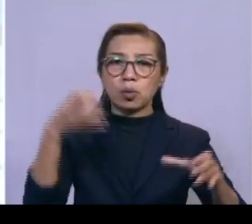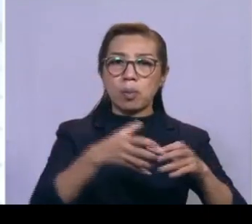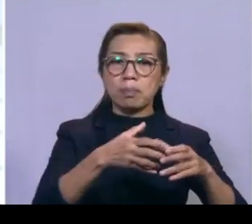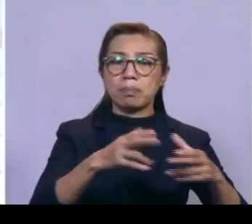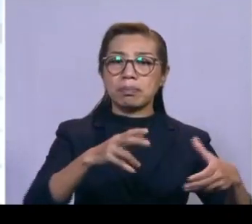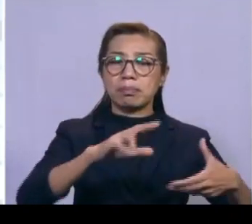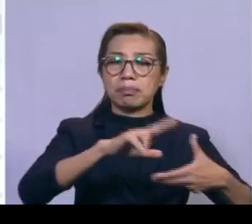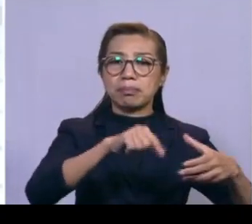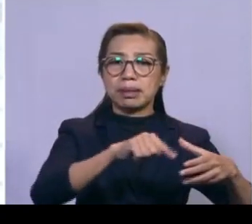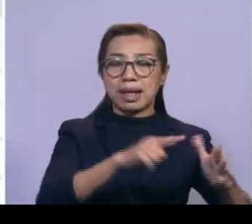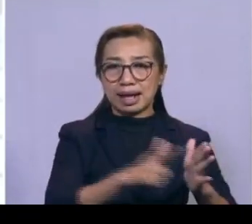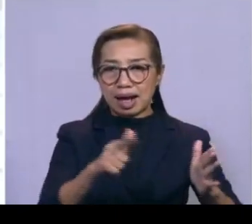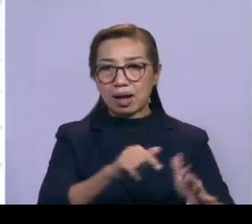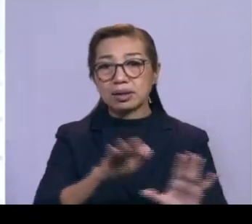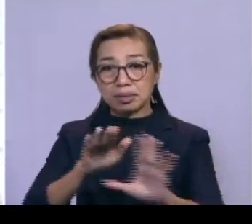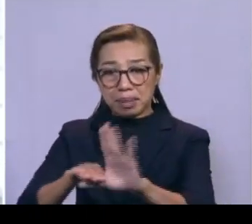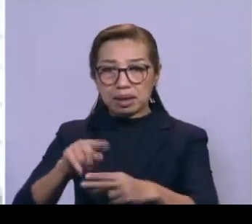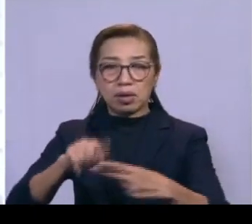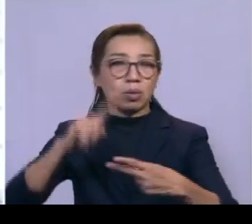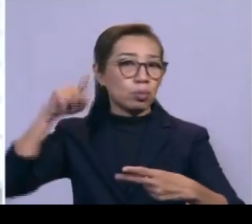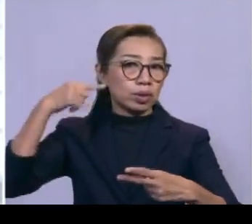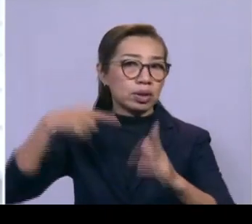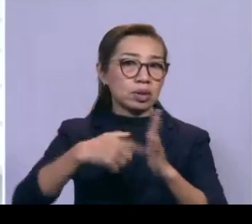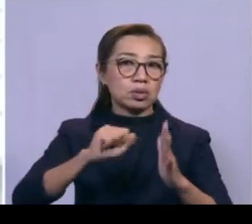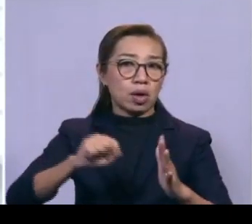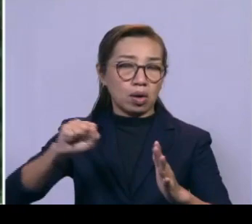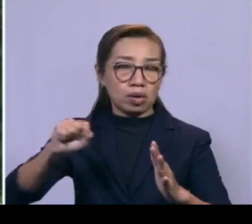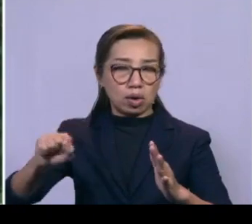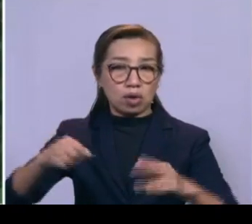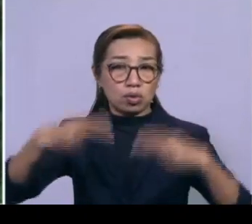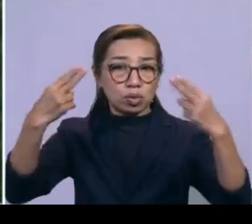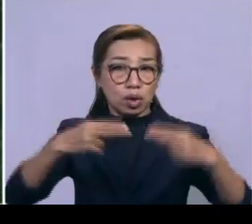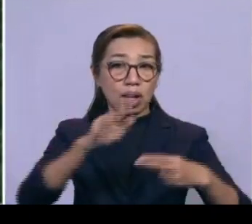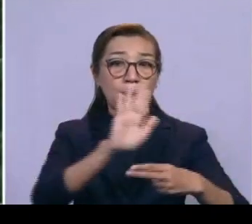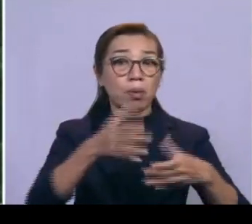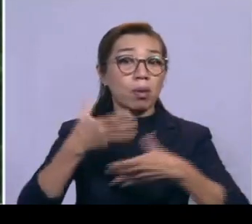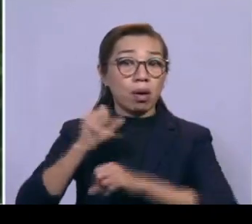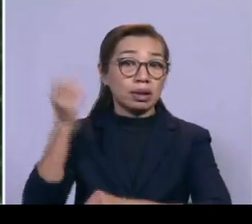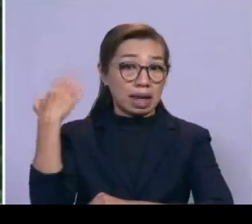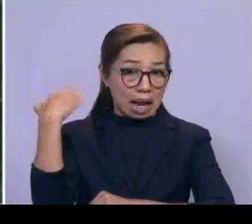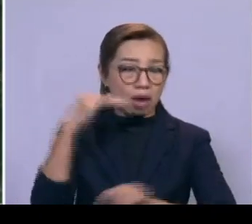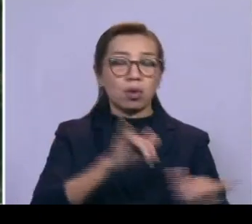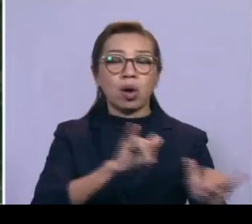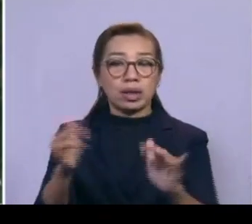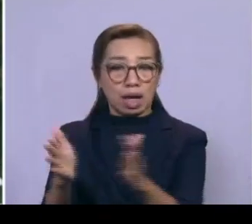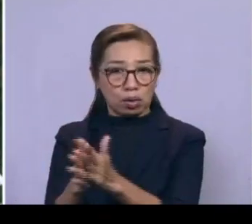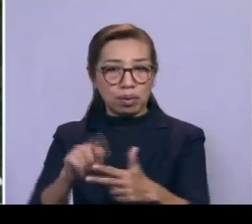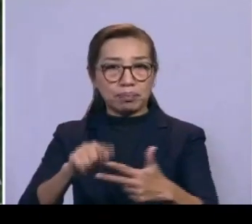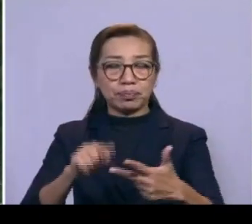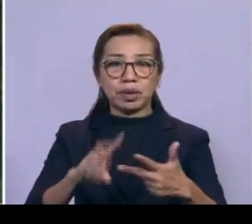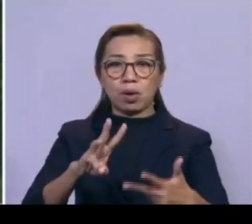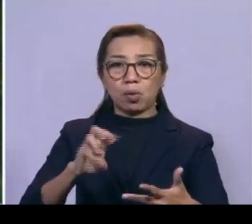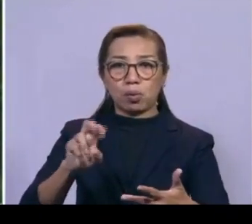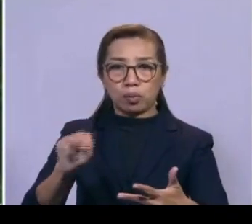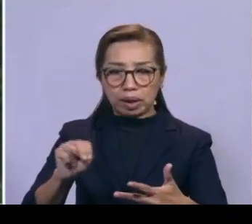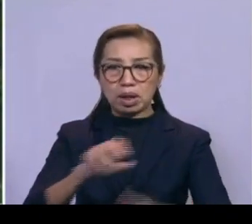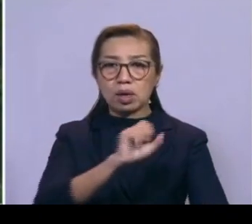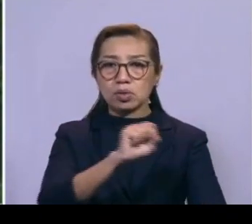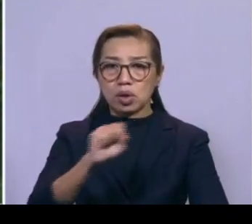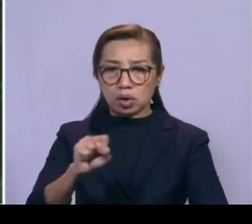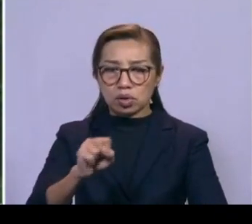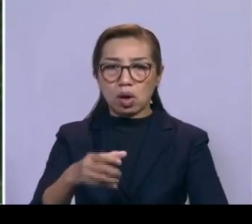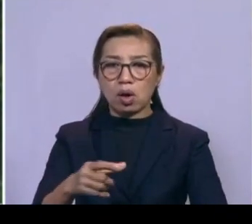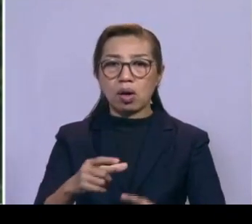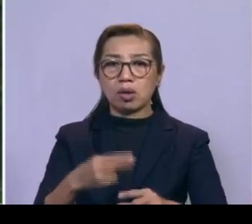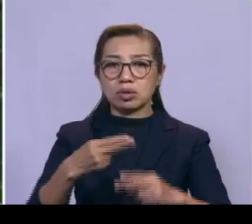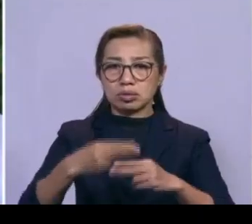สิมารอดรัศมีอดีตสส.สมุทรสงครามพรรคประชาธิปัตย์ก็ย้ายมาที่นี่นะคะคุณวินสุธีรชัยอดีตสส.บัญชีรายชื่อพรรคก้